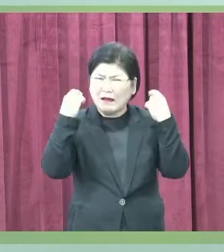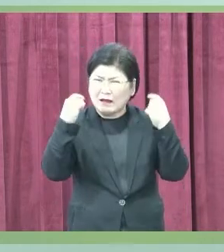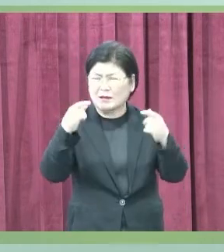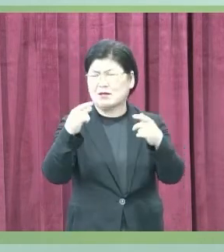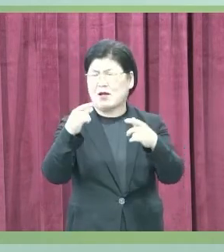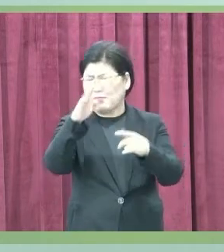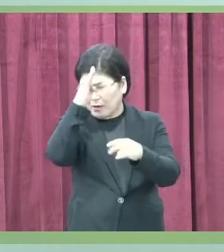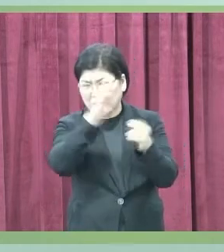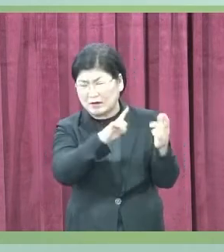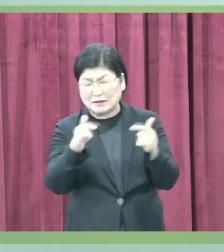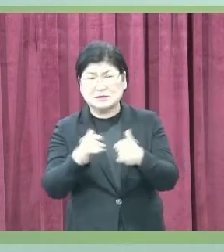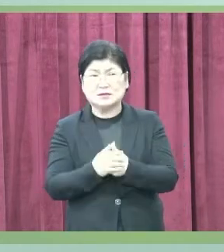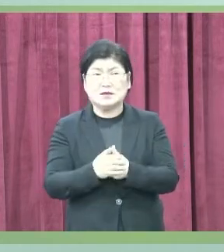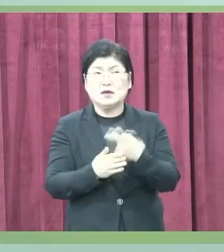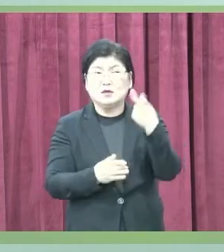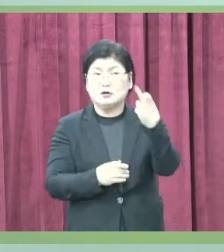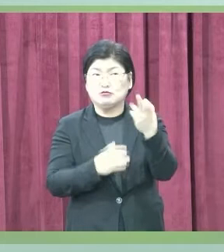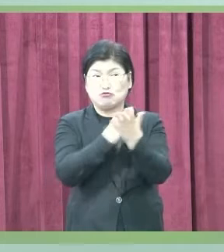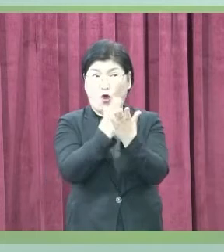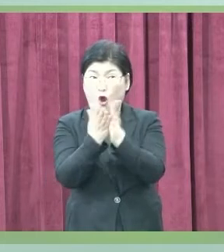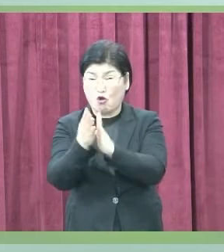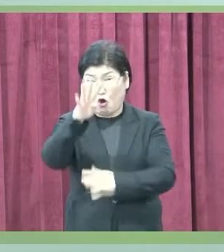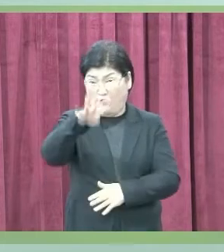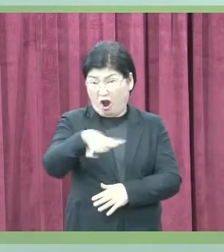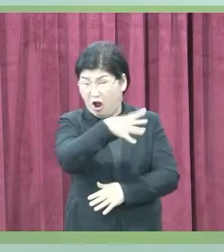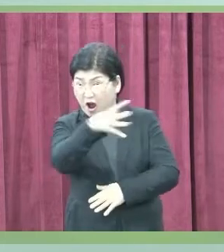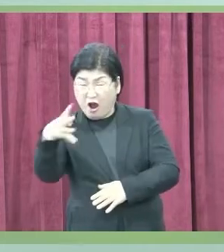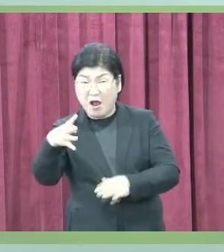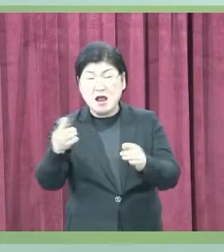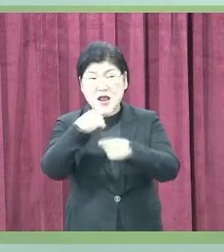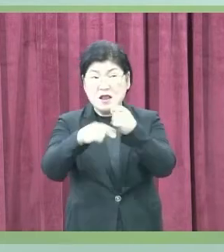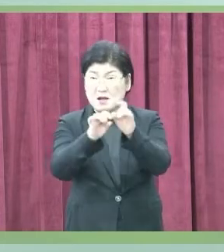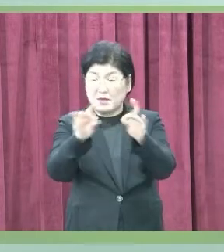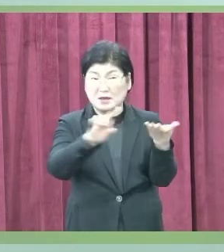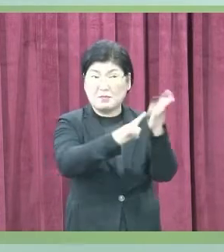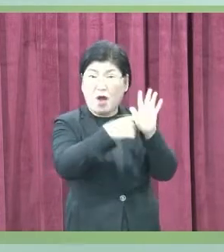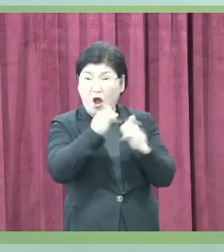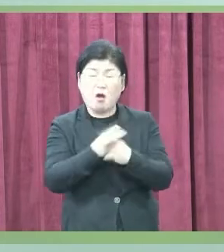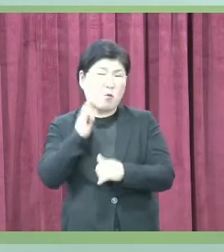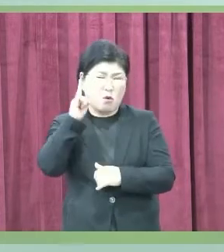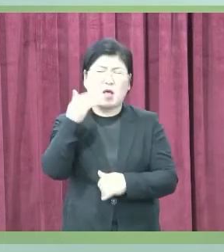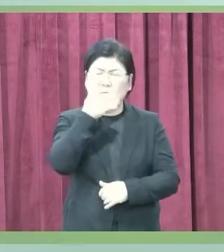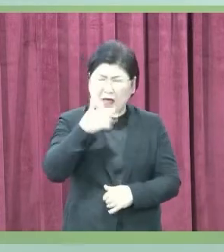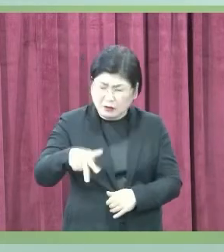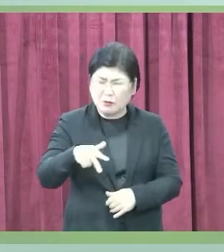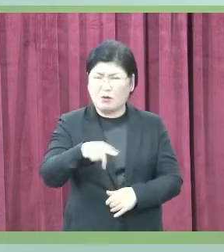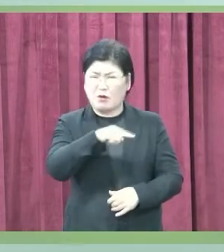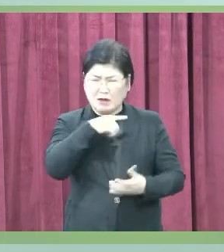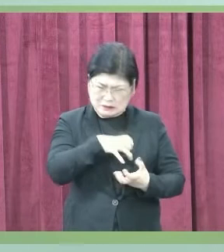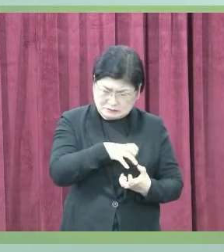유병률은 만성질환 12개를 심평을 해서 고시를 해서 매년 발표를 하는데 지금 보시는 고혈압, 당뇨, 심장 등